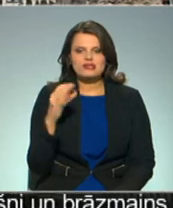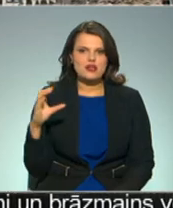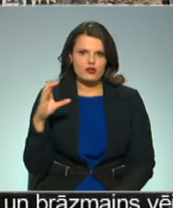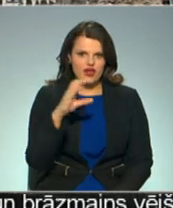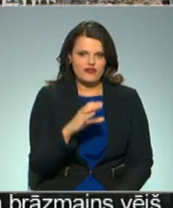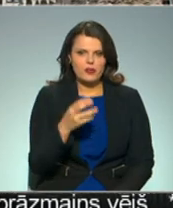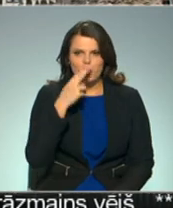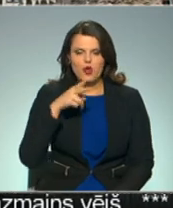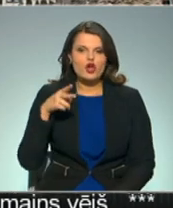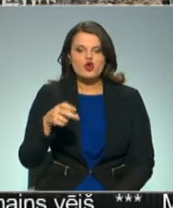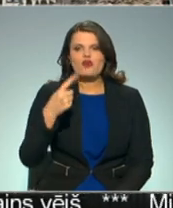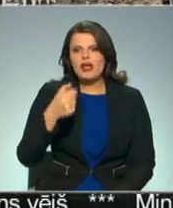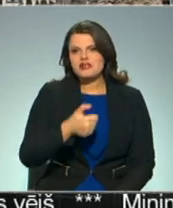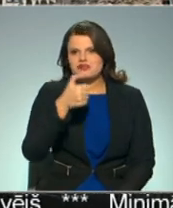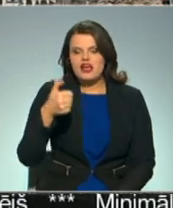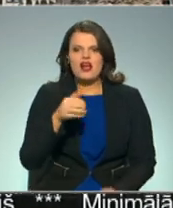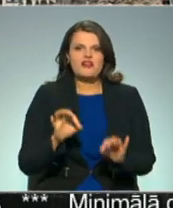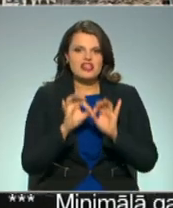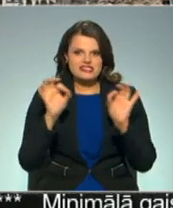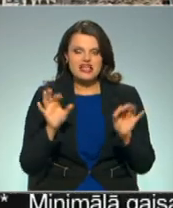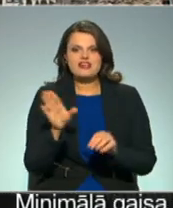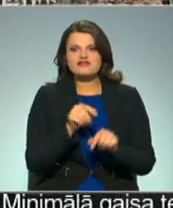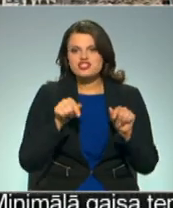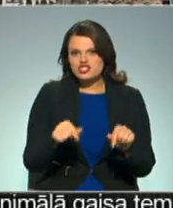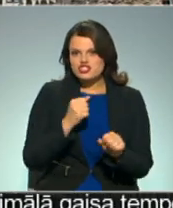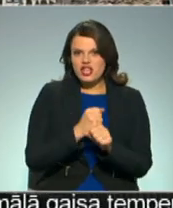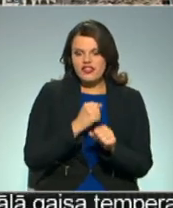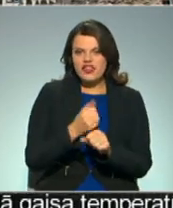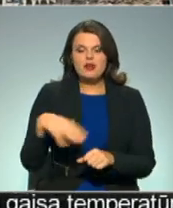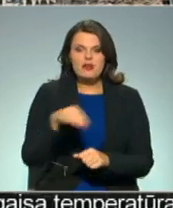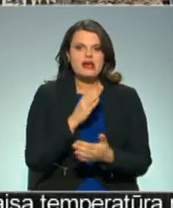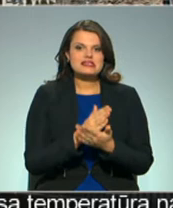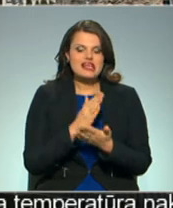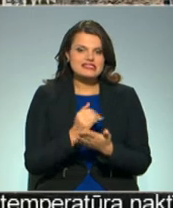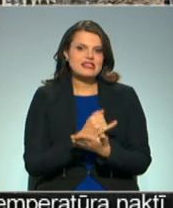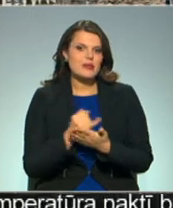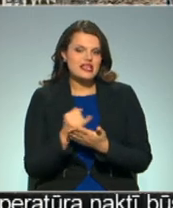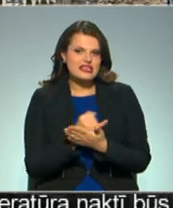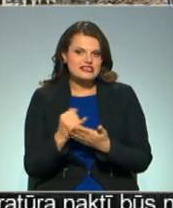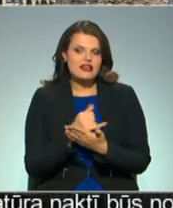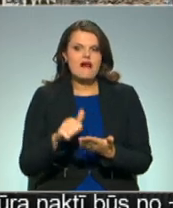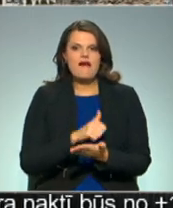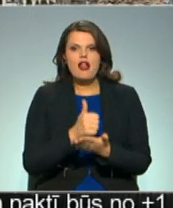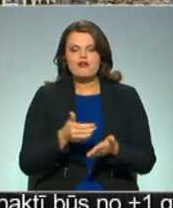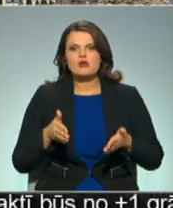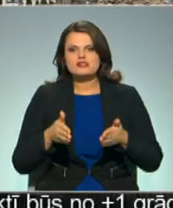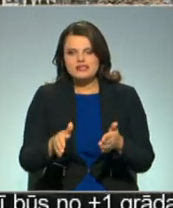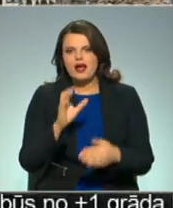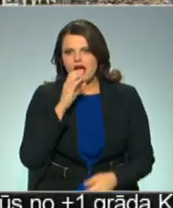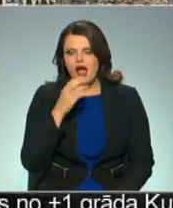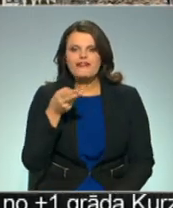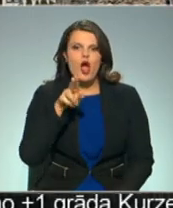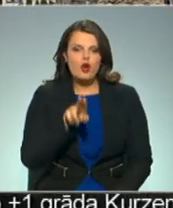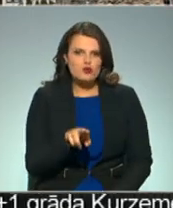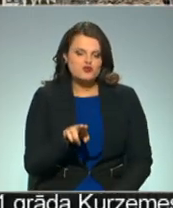No 2011. gada jau sākās visi šie darbi, ja mēs esam iztīrījuši gan maģistrāls kanāls,